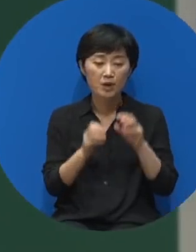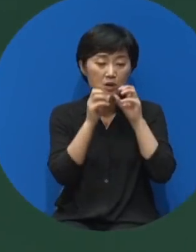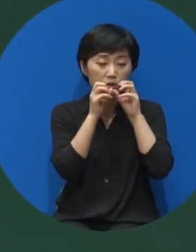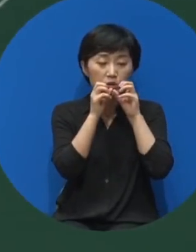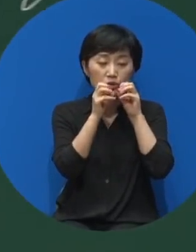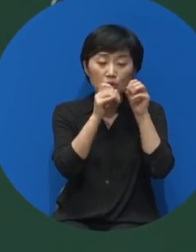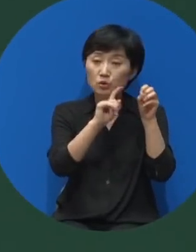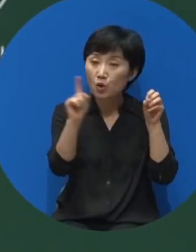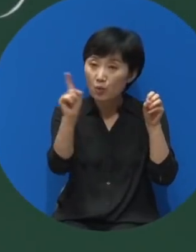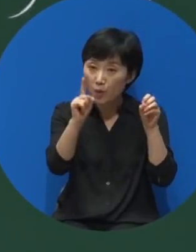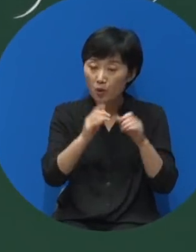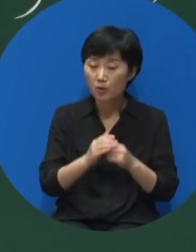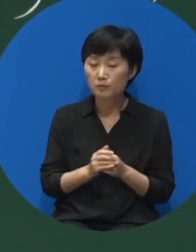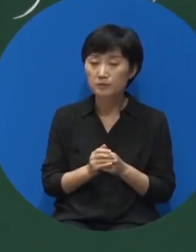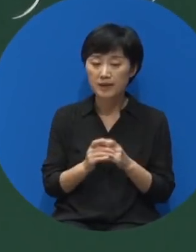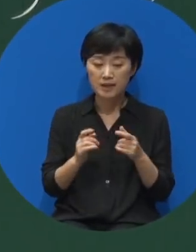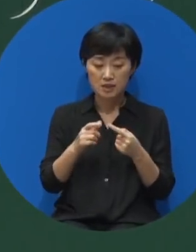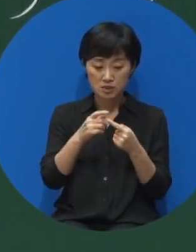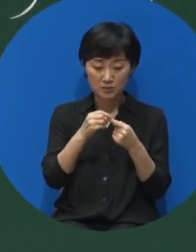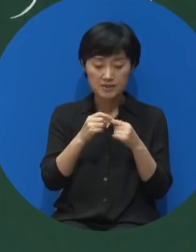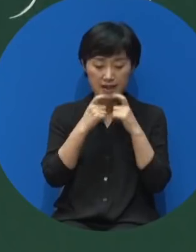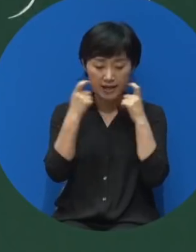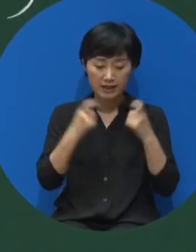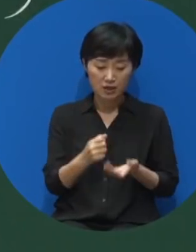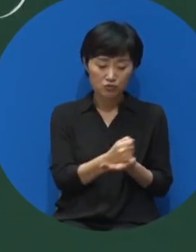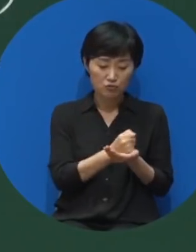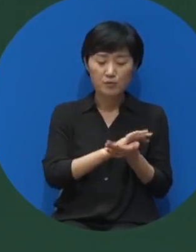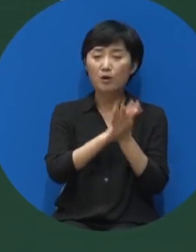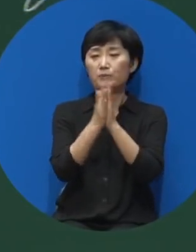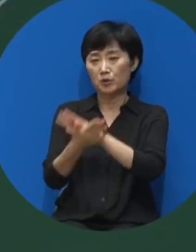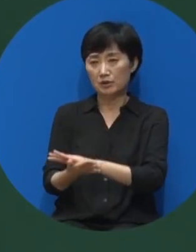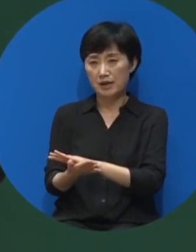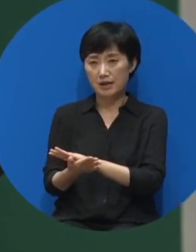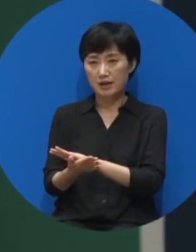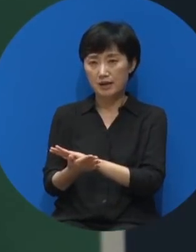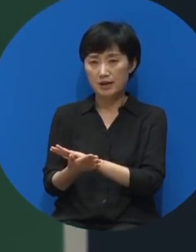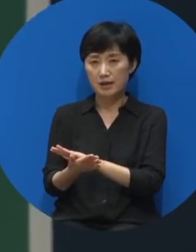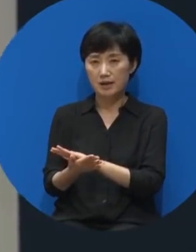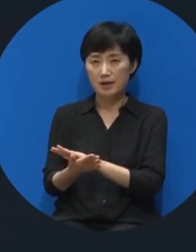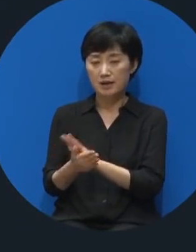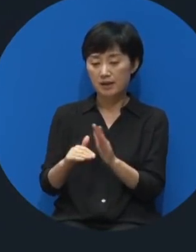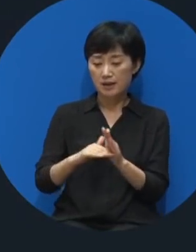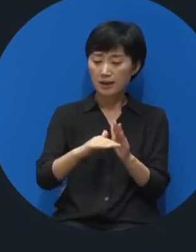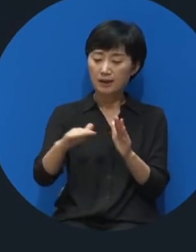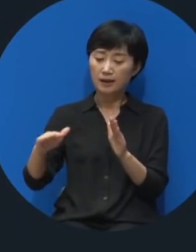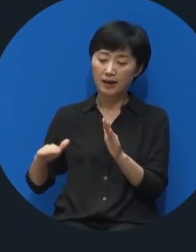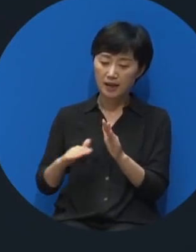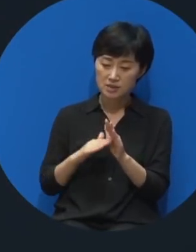전도는 그리스도의 복음이 전거되기 때문에 가문의 운명이 바뀌어 버려요.